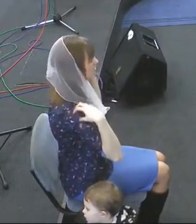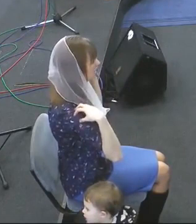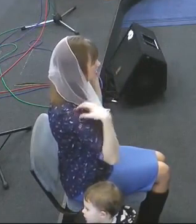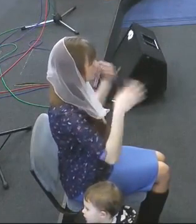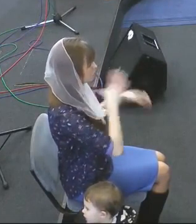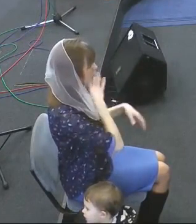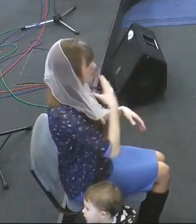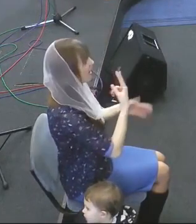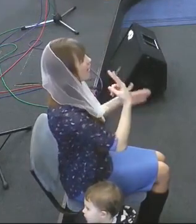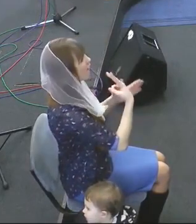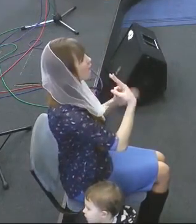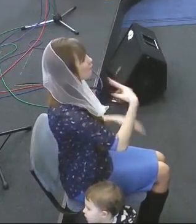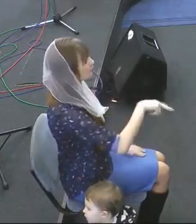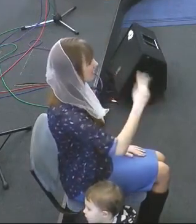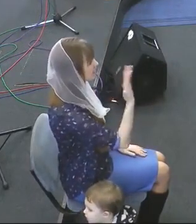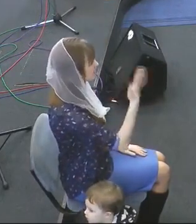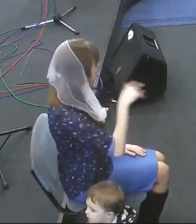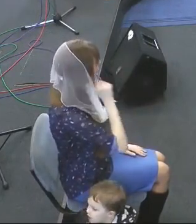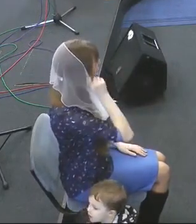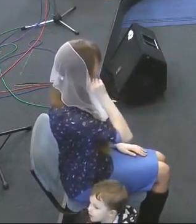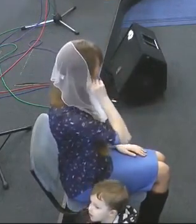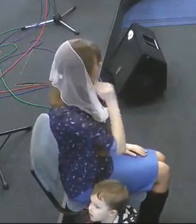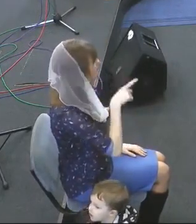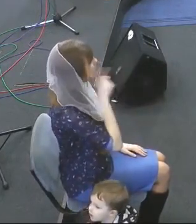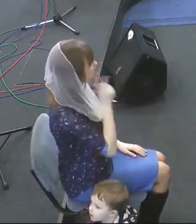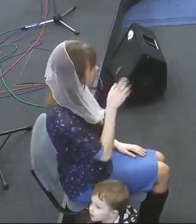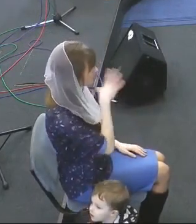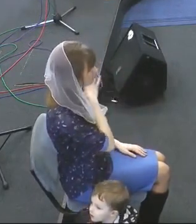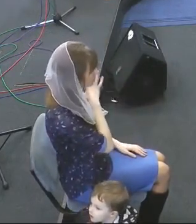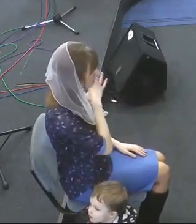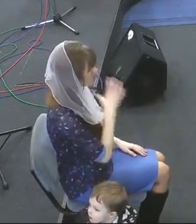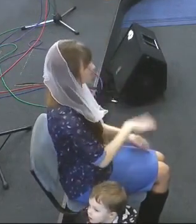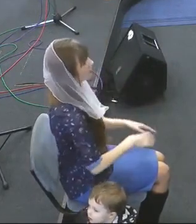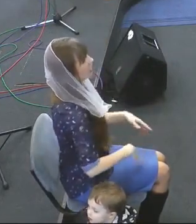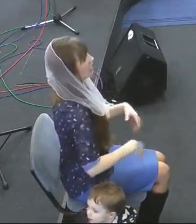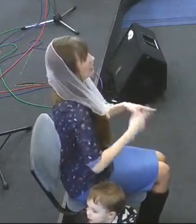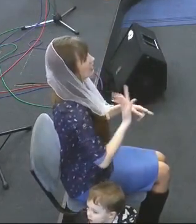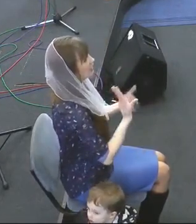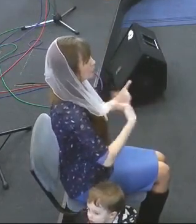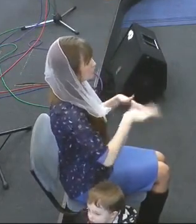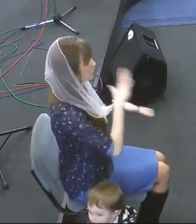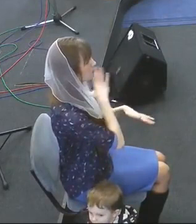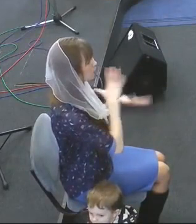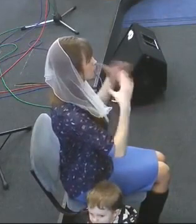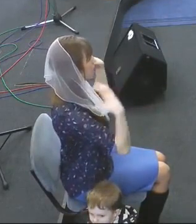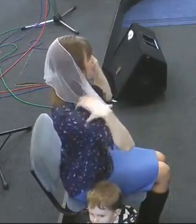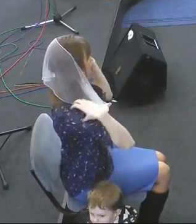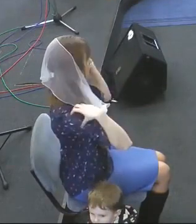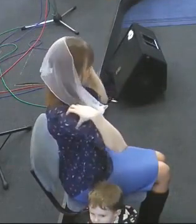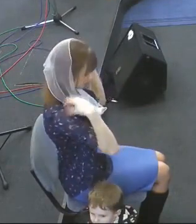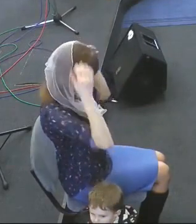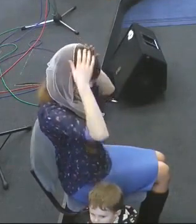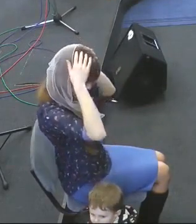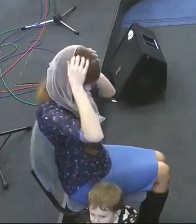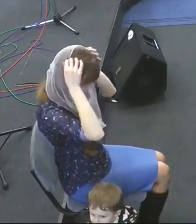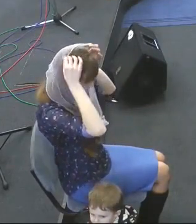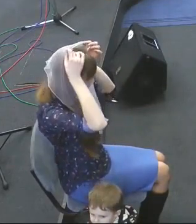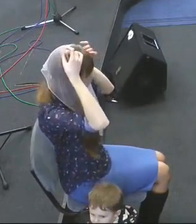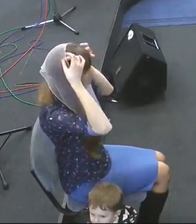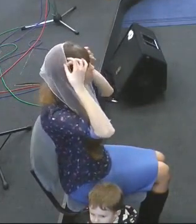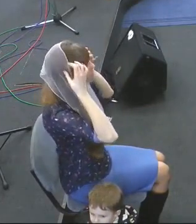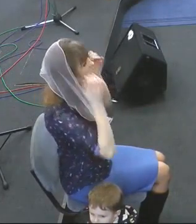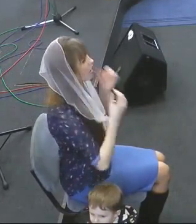десь нецілеспрямовано йшли, і на будівництво, в той числі він багато вкладав, наступив голод. Не вражай. Що він робить? Збирає